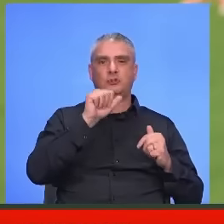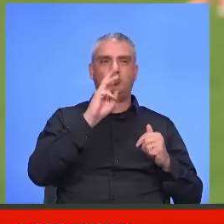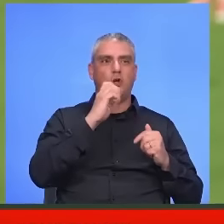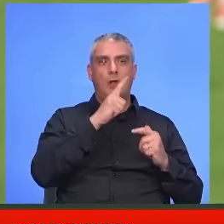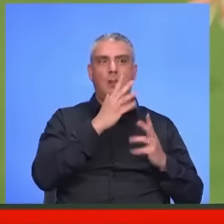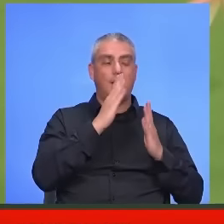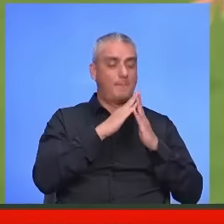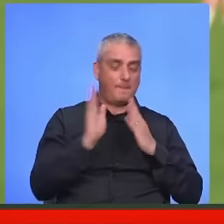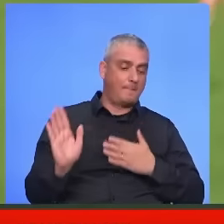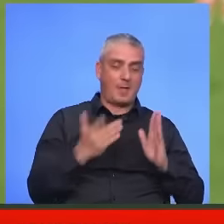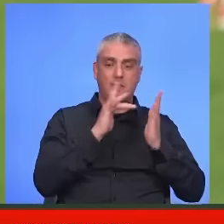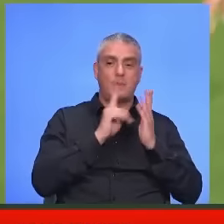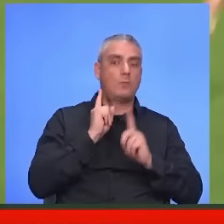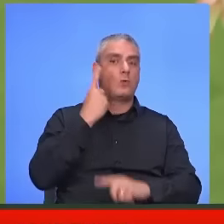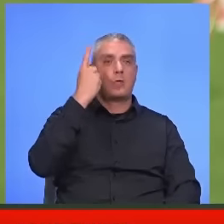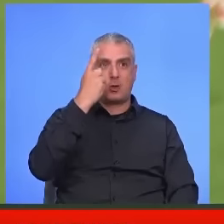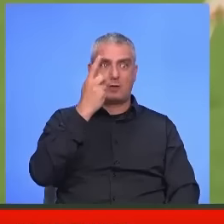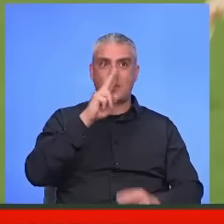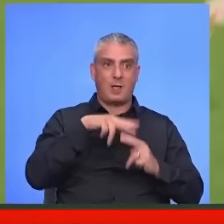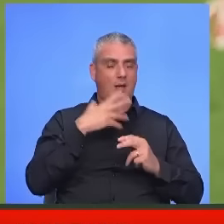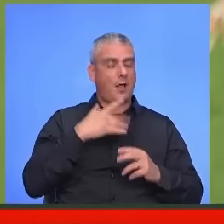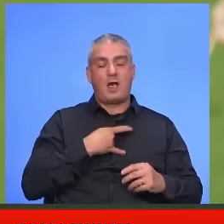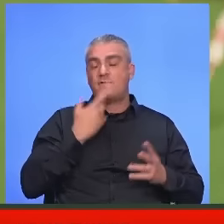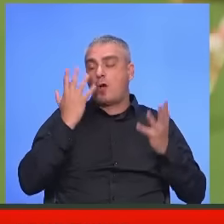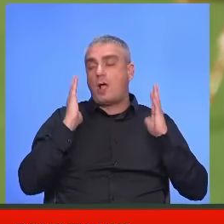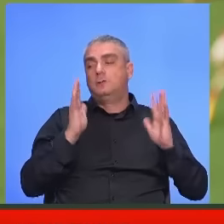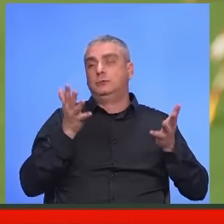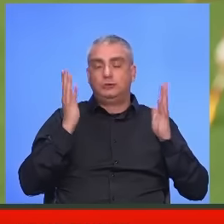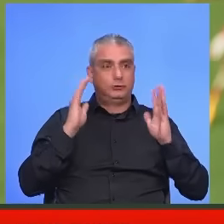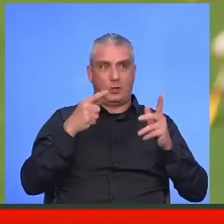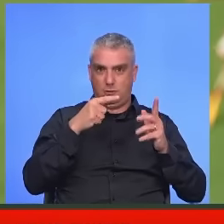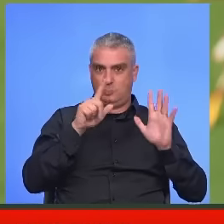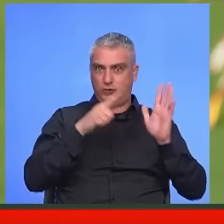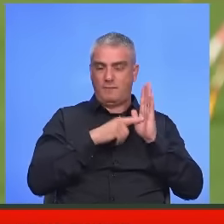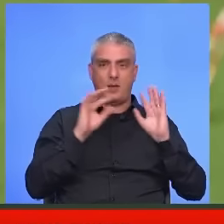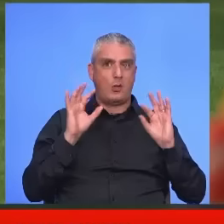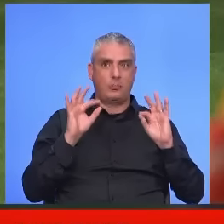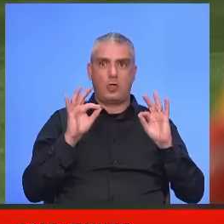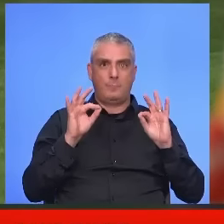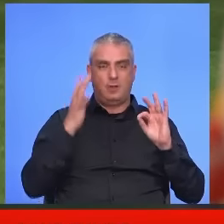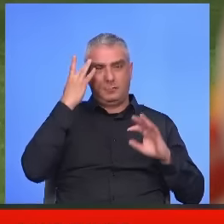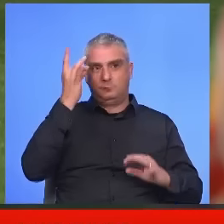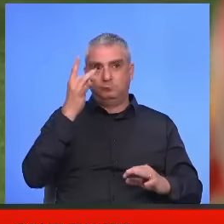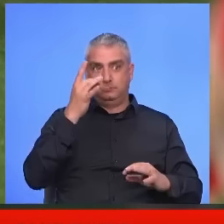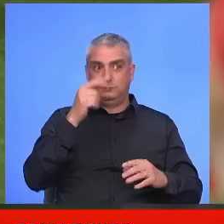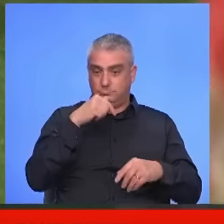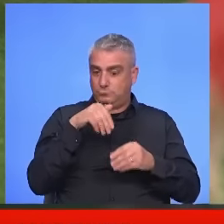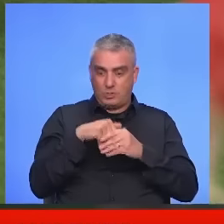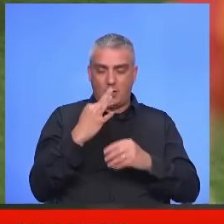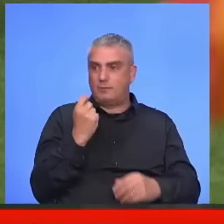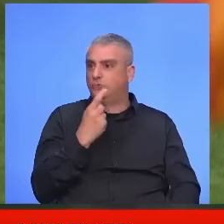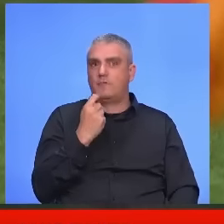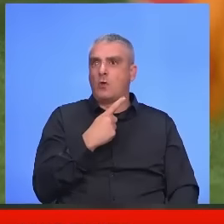שעוגלו מבתיהם למקומות רחוקים אחרי שהם חוו תופת נוראית באסון השבעה באוקטובר. ותוך